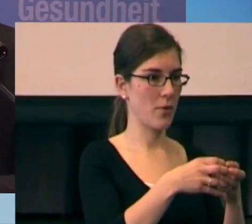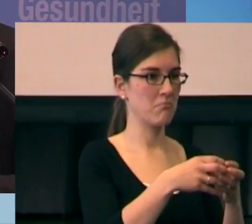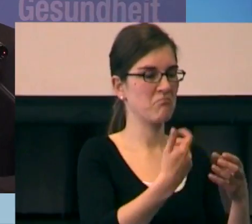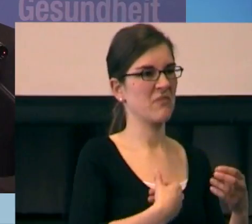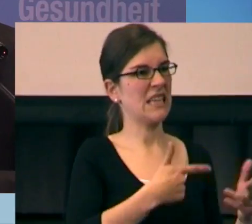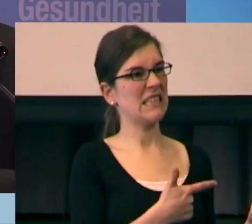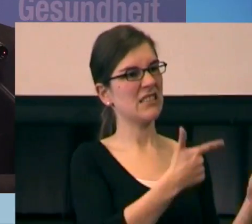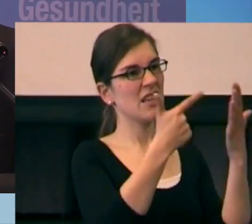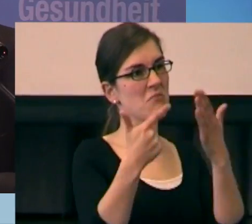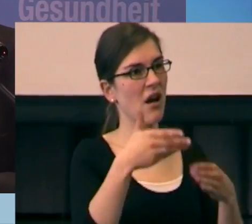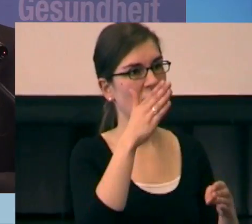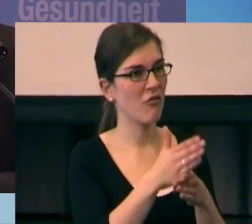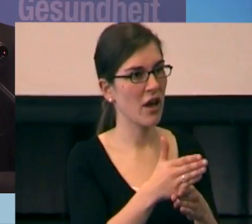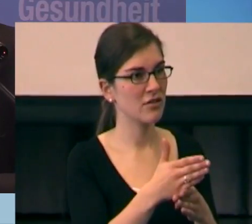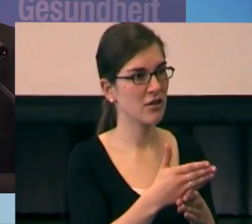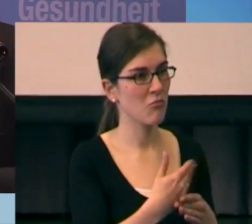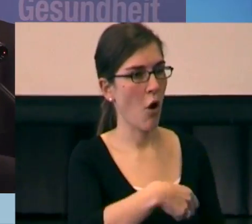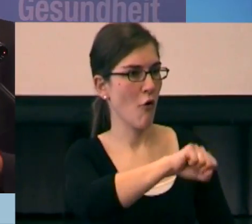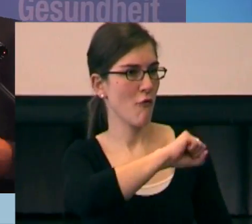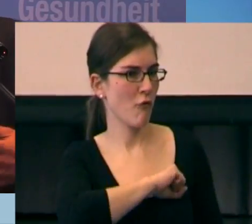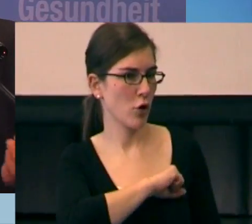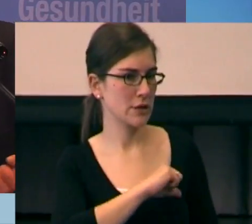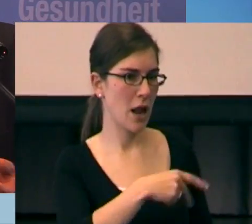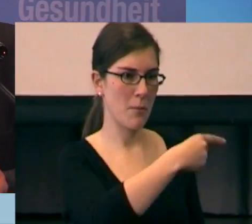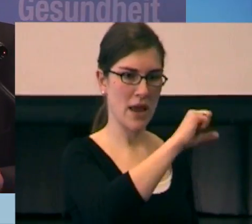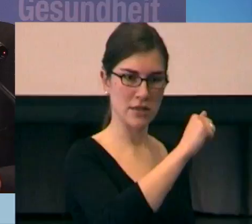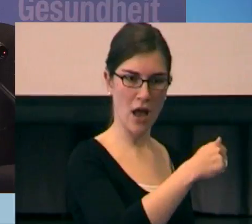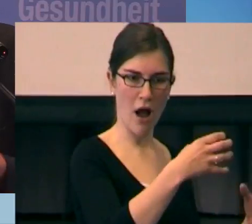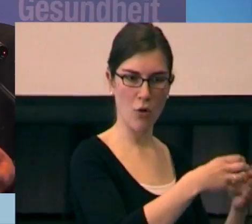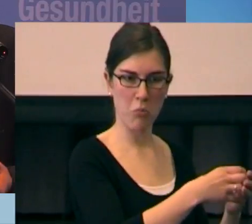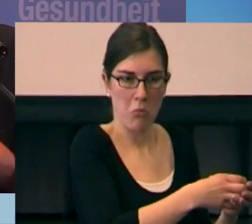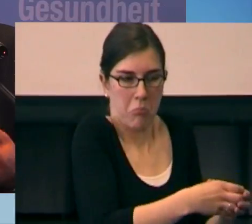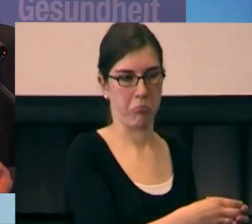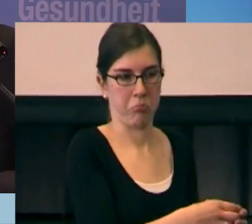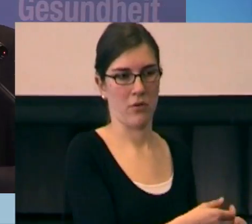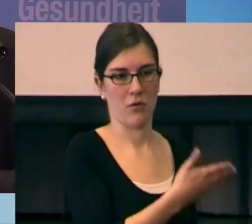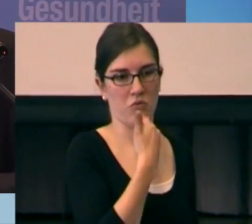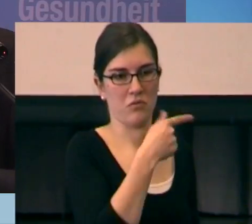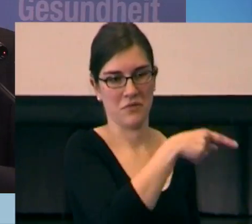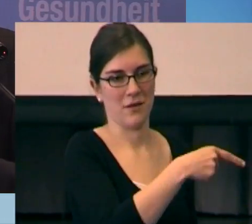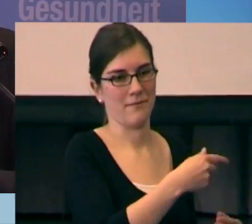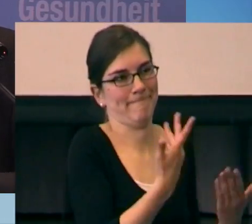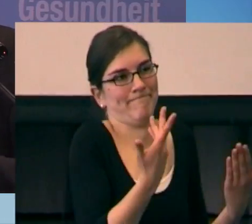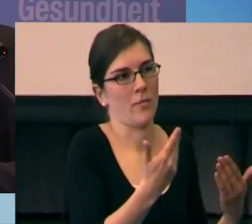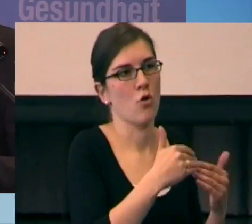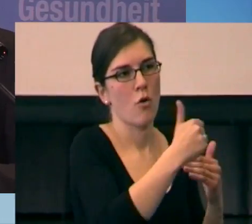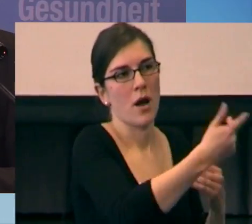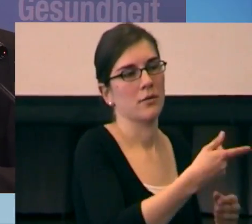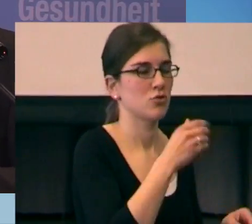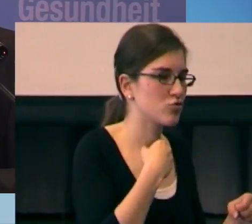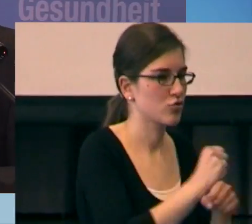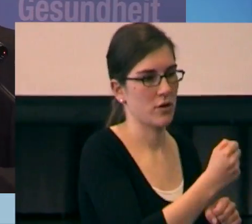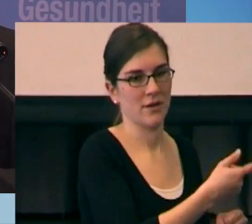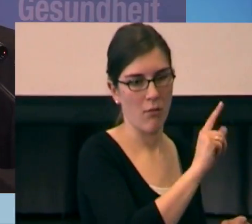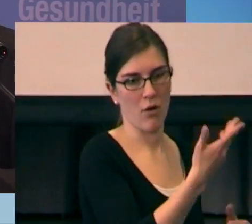PSA-Gruppe, der Früherkennungsgruppe da war. Die sind, wenn Sie so wollen, lax gesagt, genauso häufig gestorben wie die Patienten, die sich